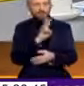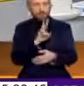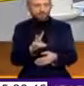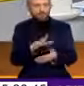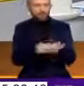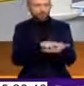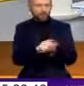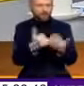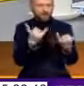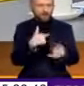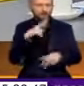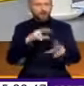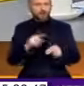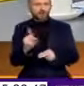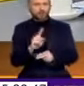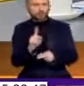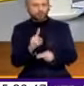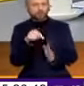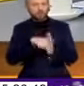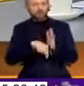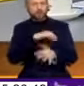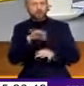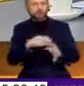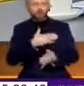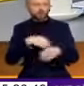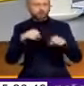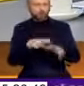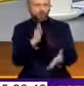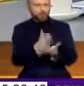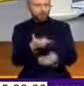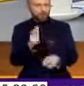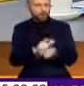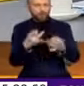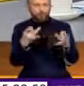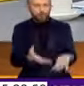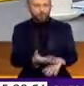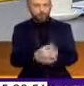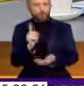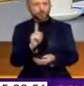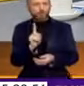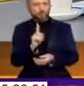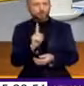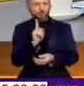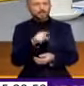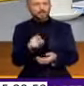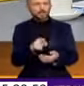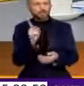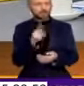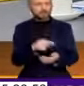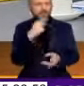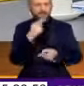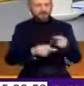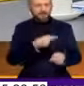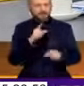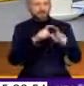руйнувалися. Зараз ми вважаємо, що суть проекту нашого рішення полягає дуже в простому. Що ті